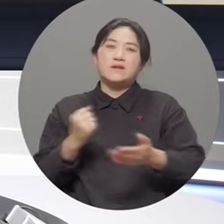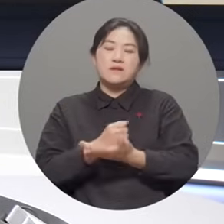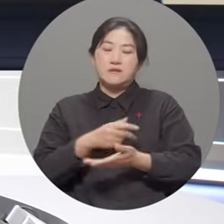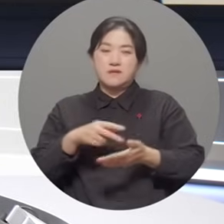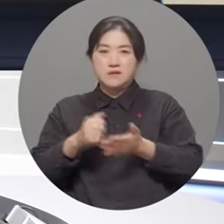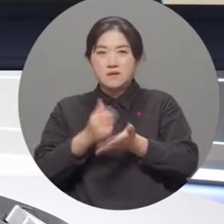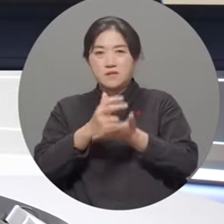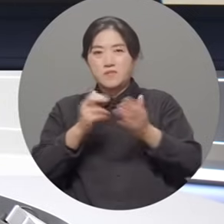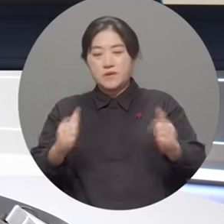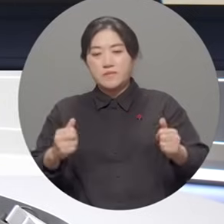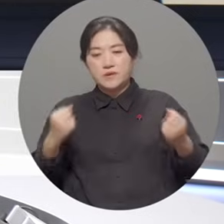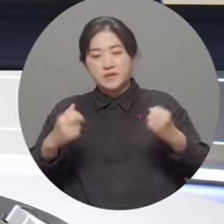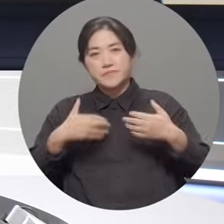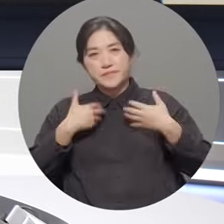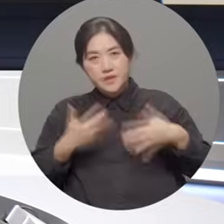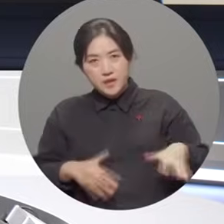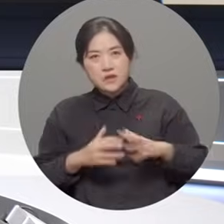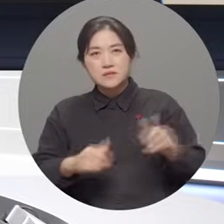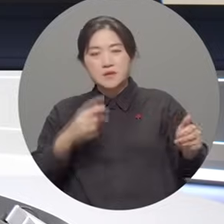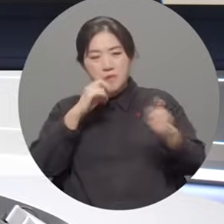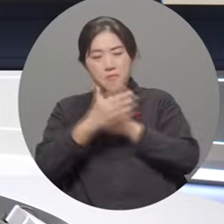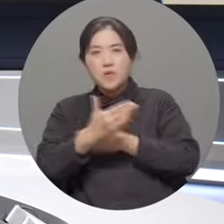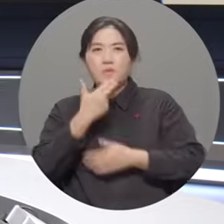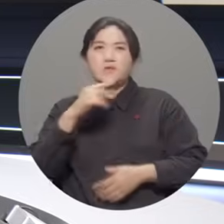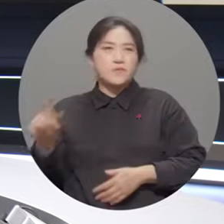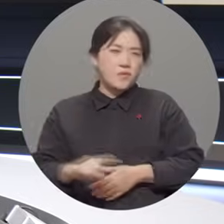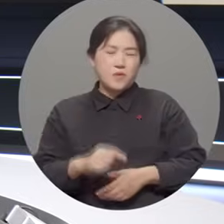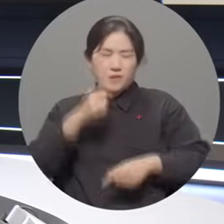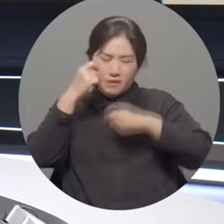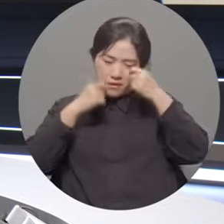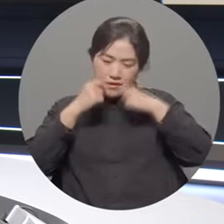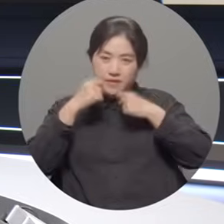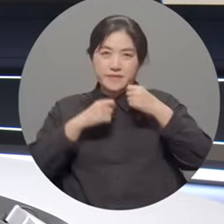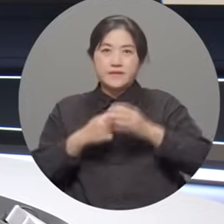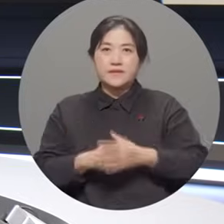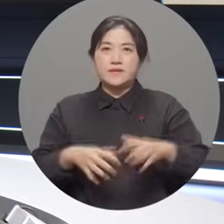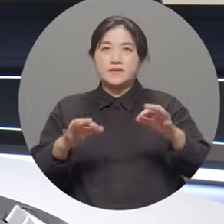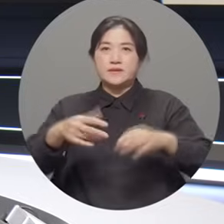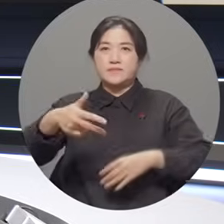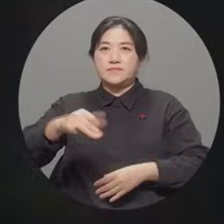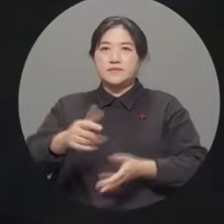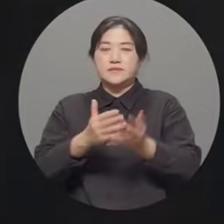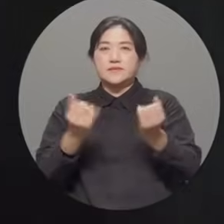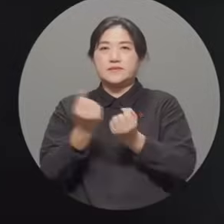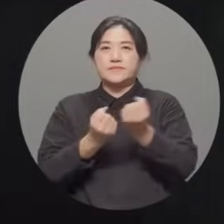보호해주지 못하느냐고 울먹였습니다. 먼저 김지인 기자가 보도합니다.